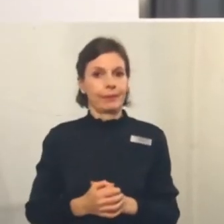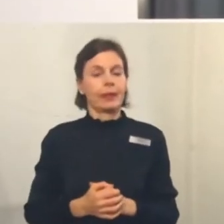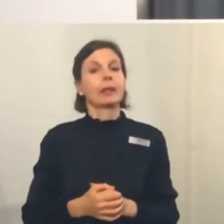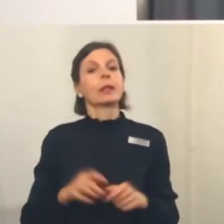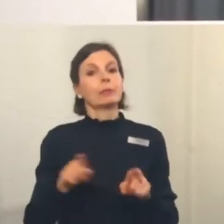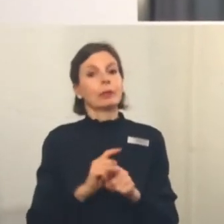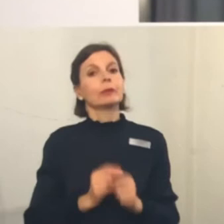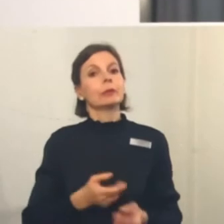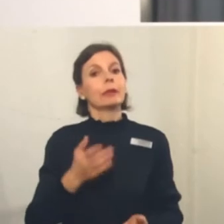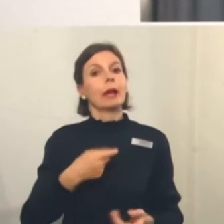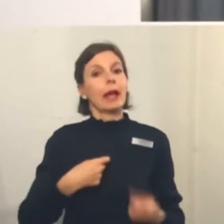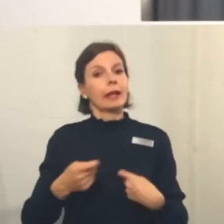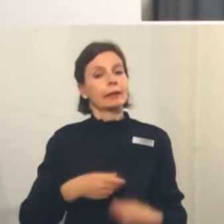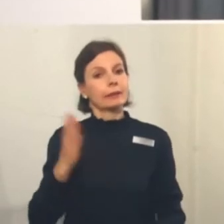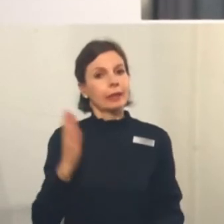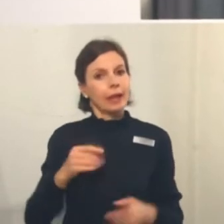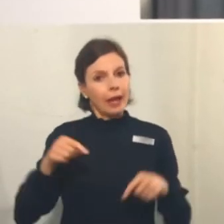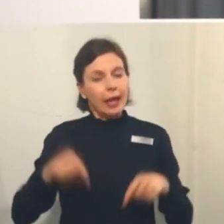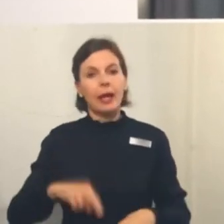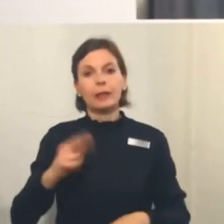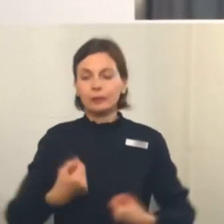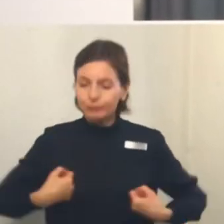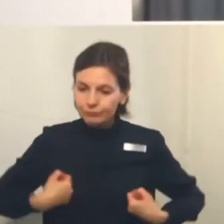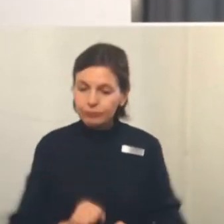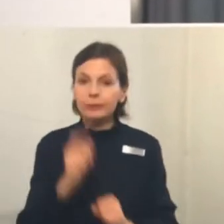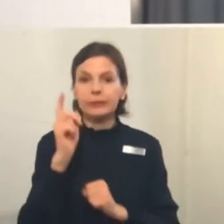resolut handling. For det første,